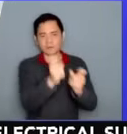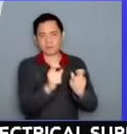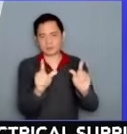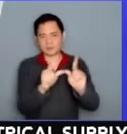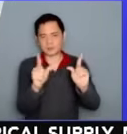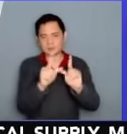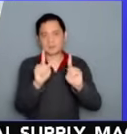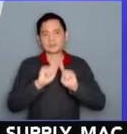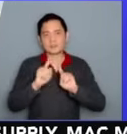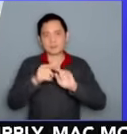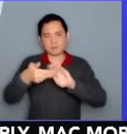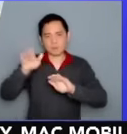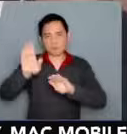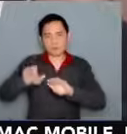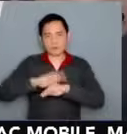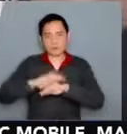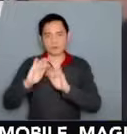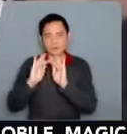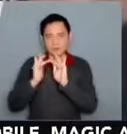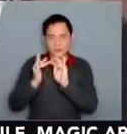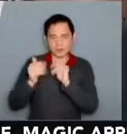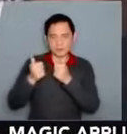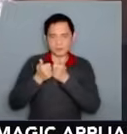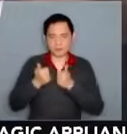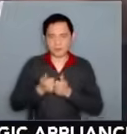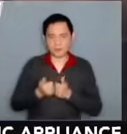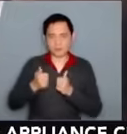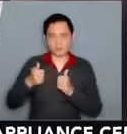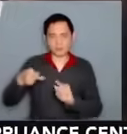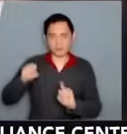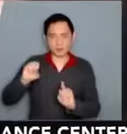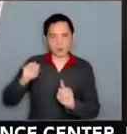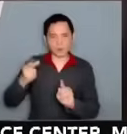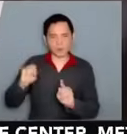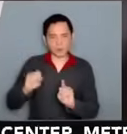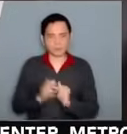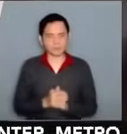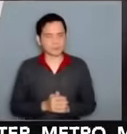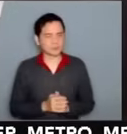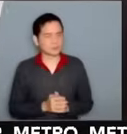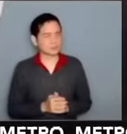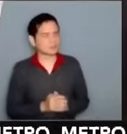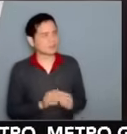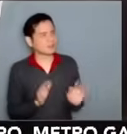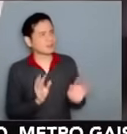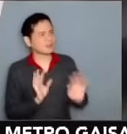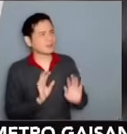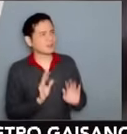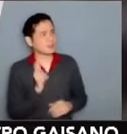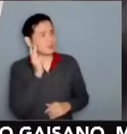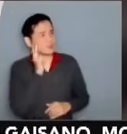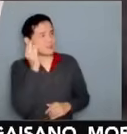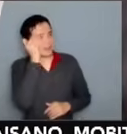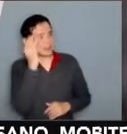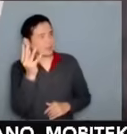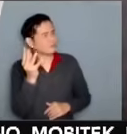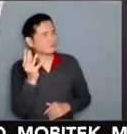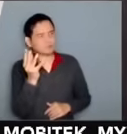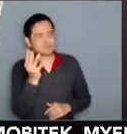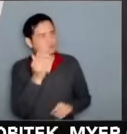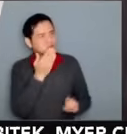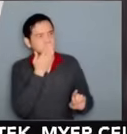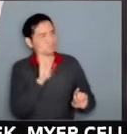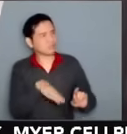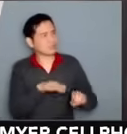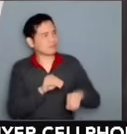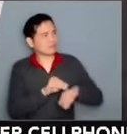at online gaming facilities it was ill advised They did not study it well my god Pogo